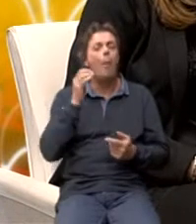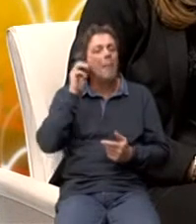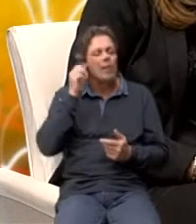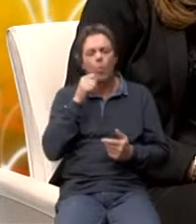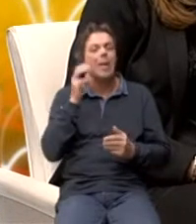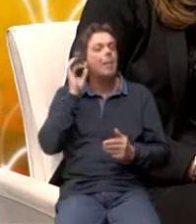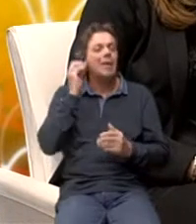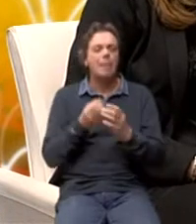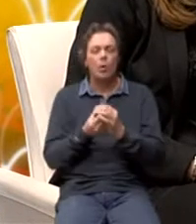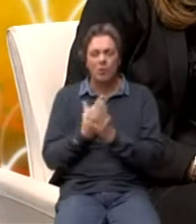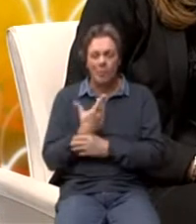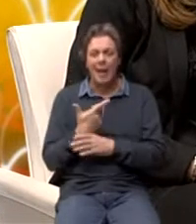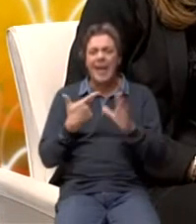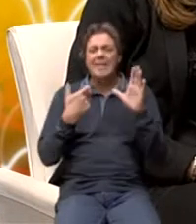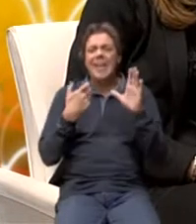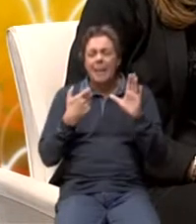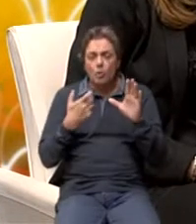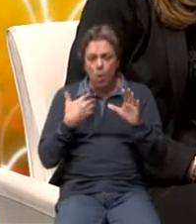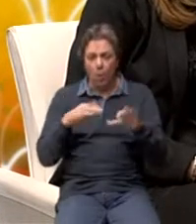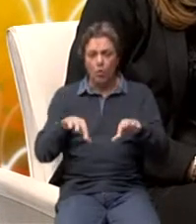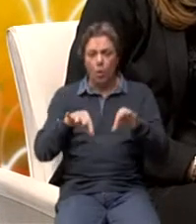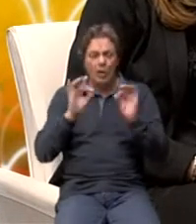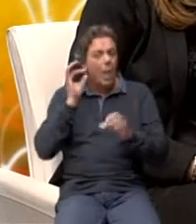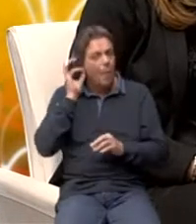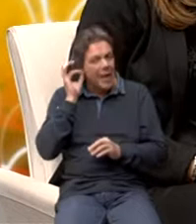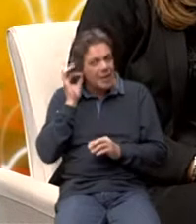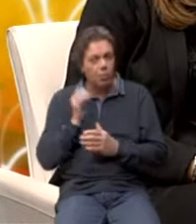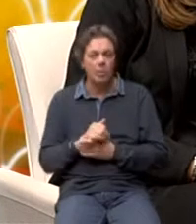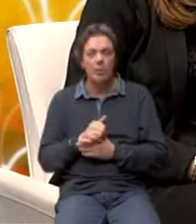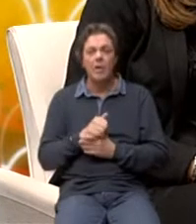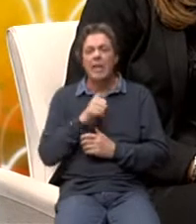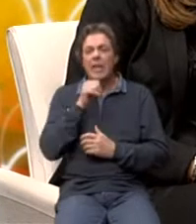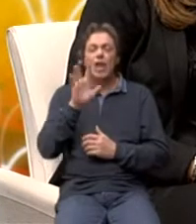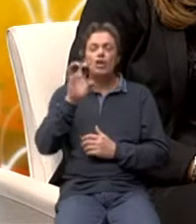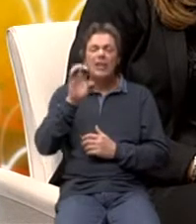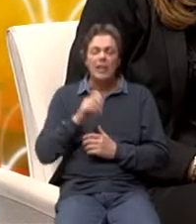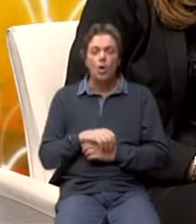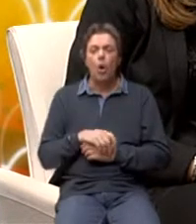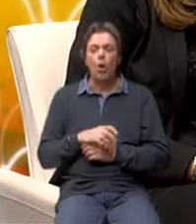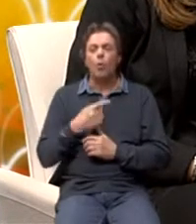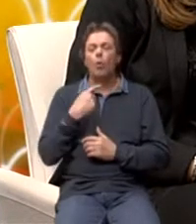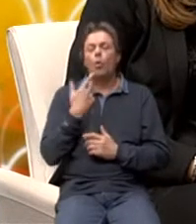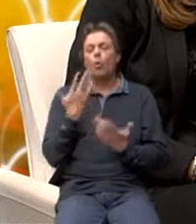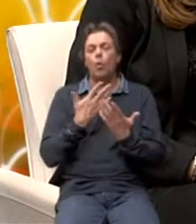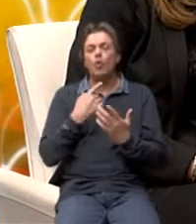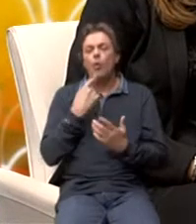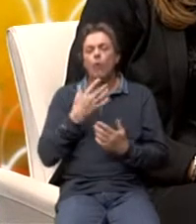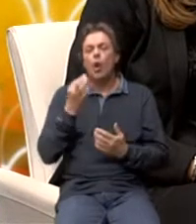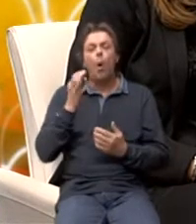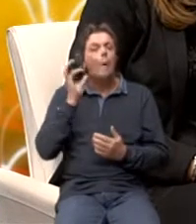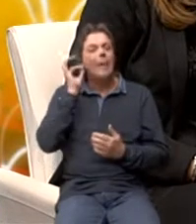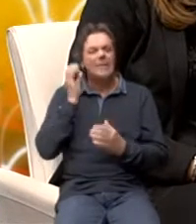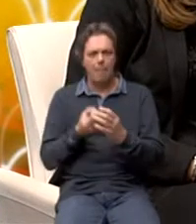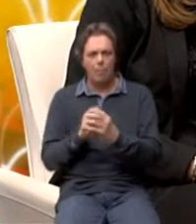mesnim proizvodima, 700 referenci koji su govorile o mesu i 400 referenci koji su govorile isključivo o